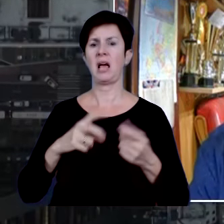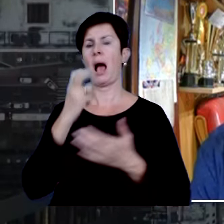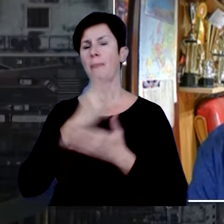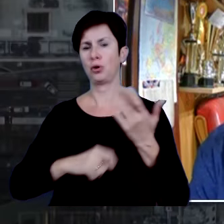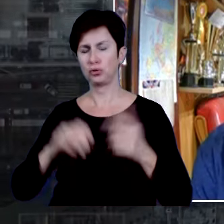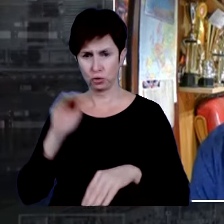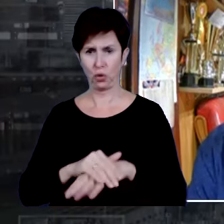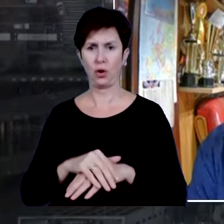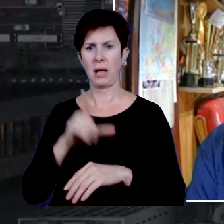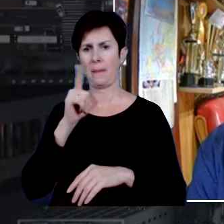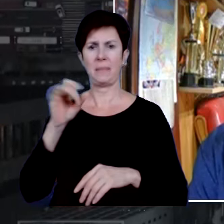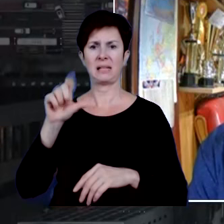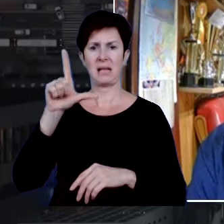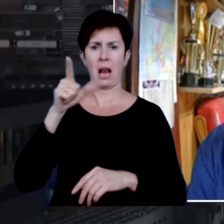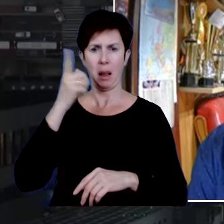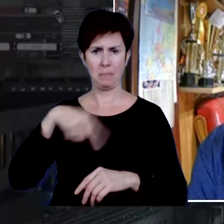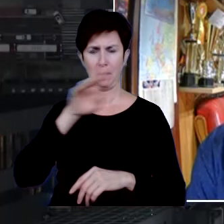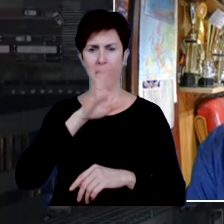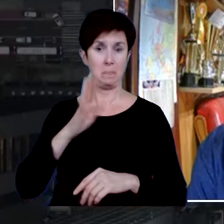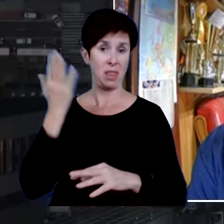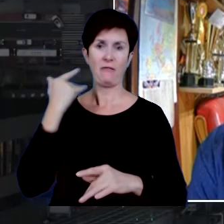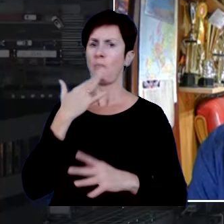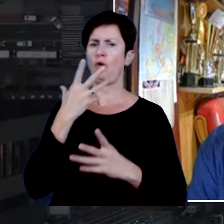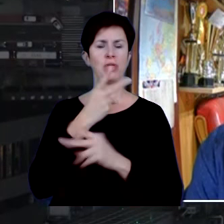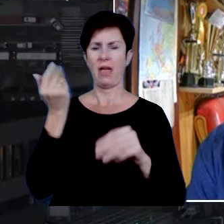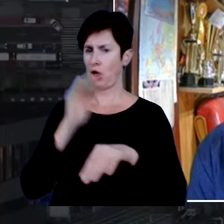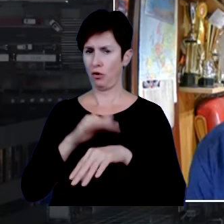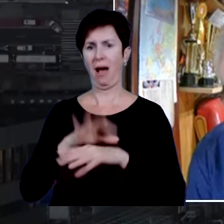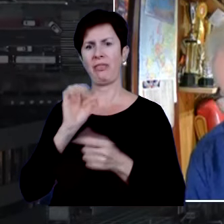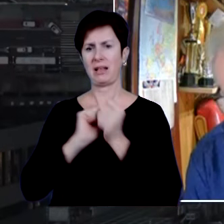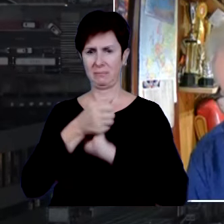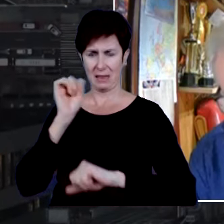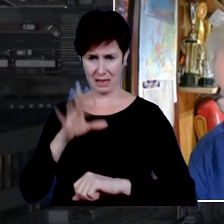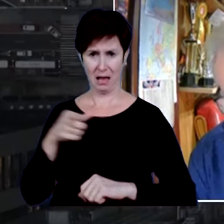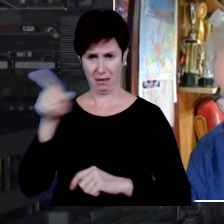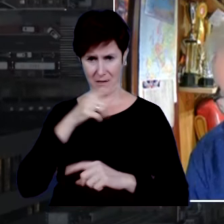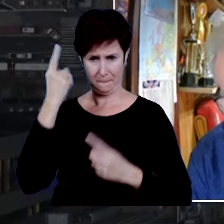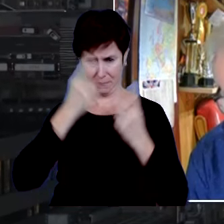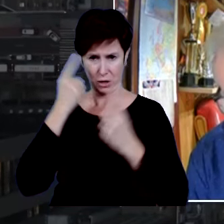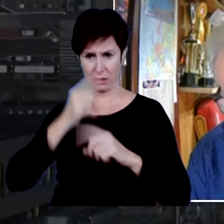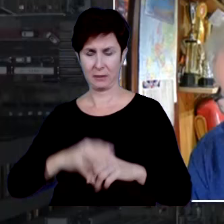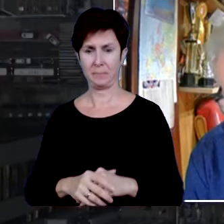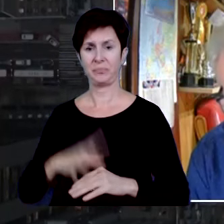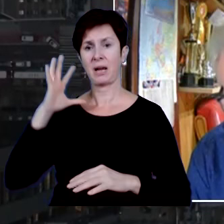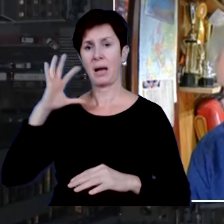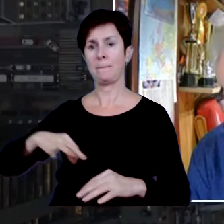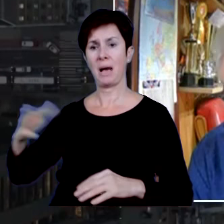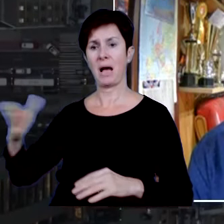tacy w PSL-u, którzy do tej pory mówili nie, a teraz powiedzą tak. Bo pani Ziołopużuk przekonuje, że się znajdą.